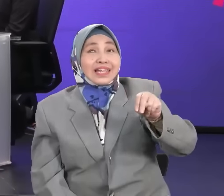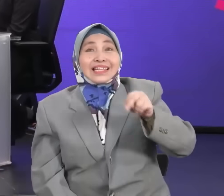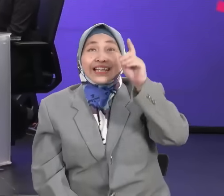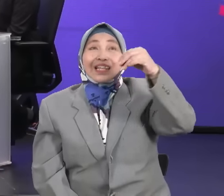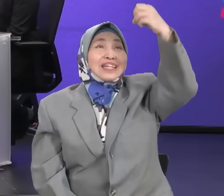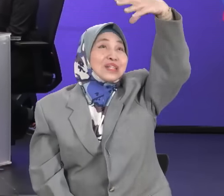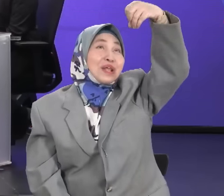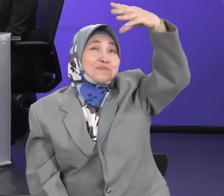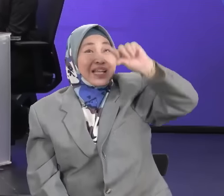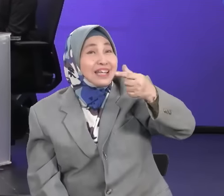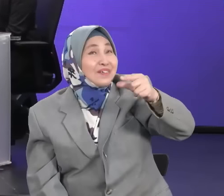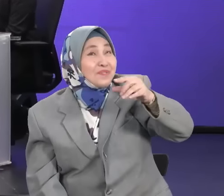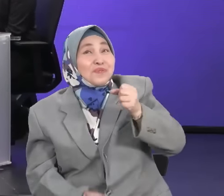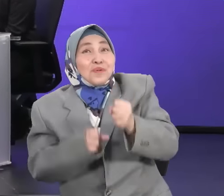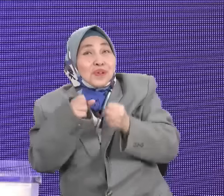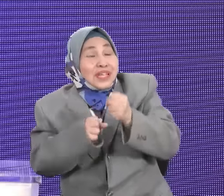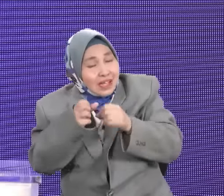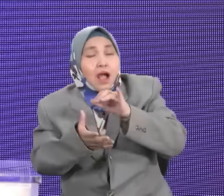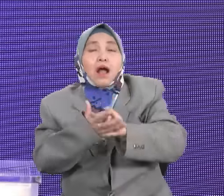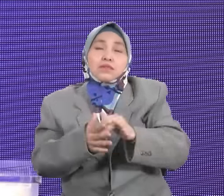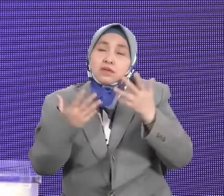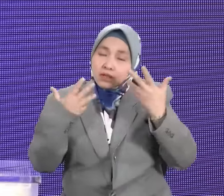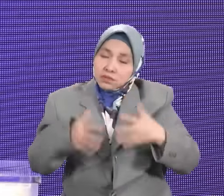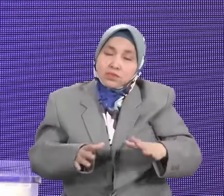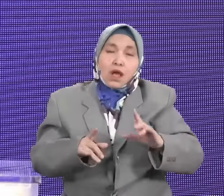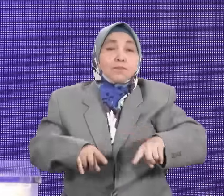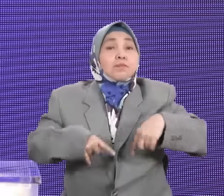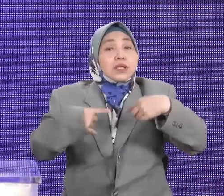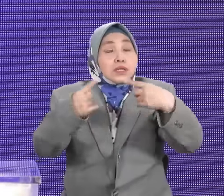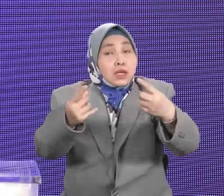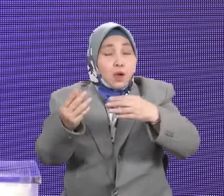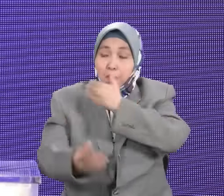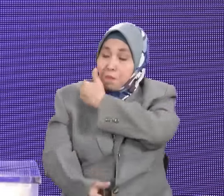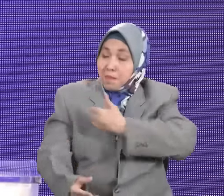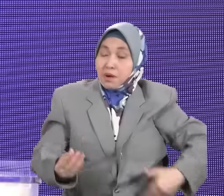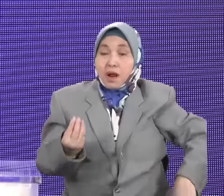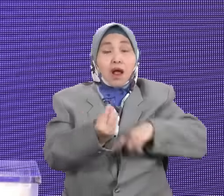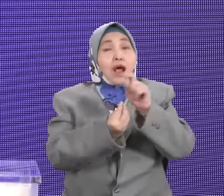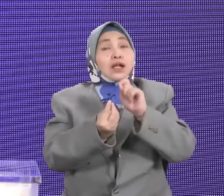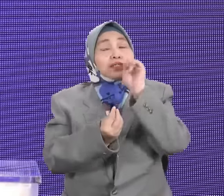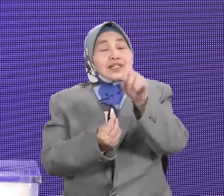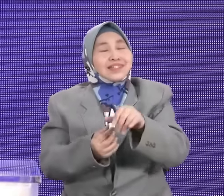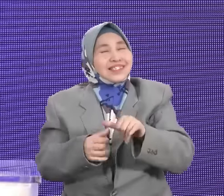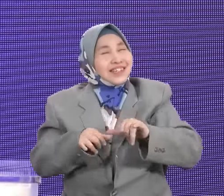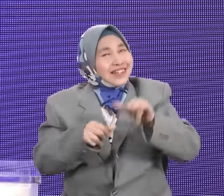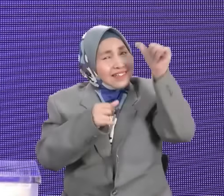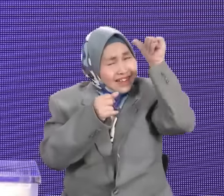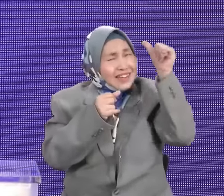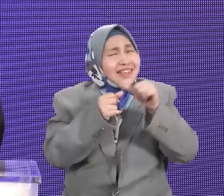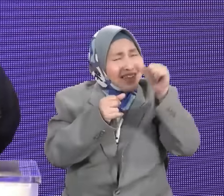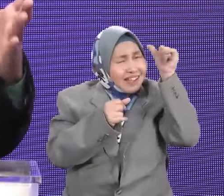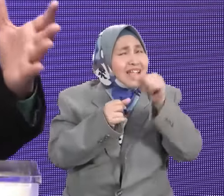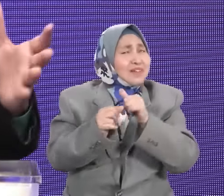buat Marwah yang sudah pun menunaikan umroh haji masih lagi teringat kepada